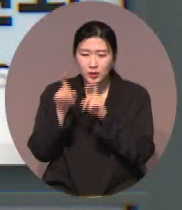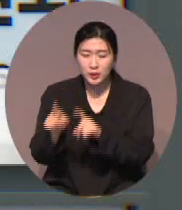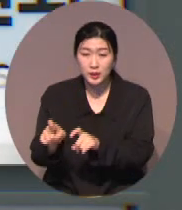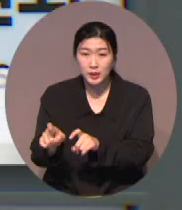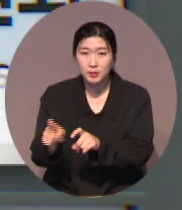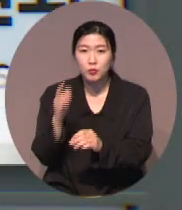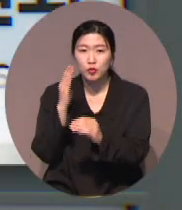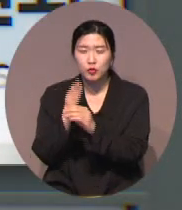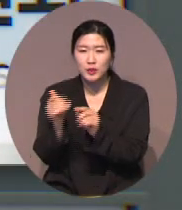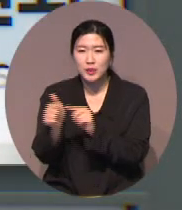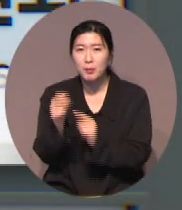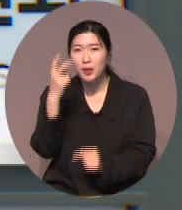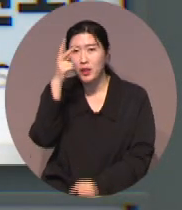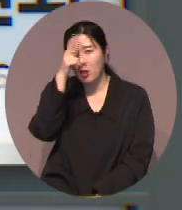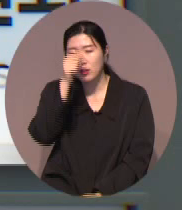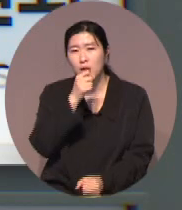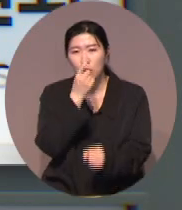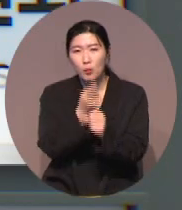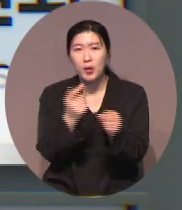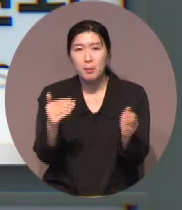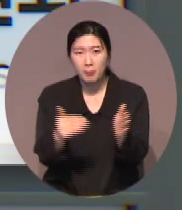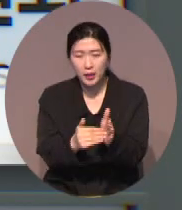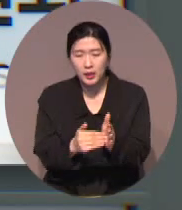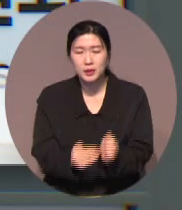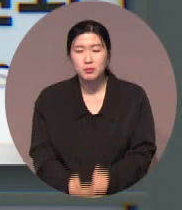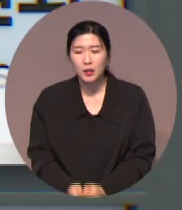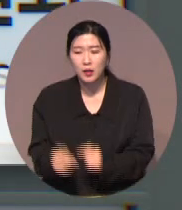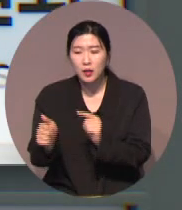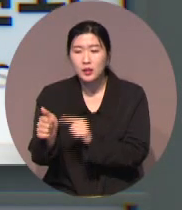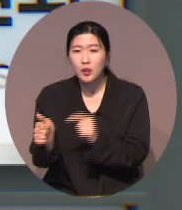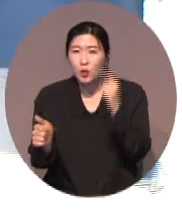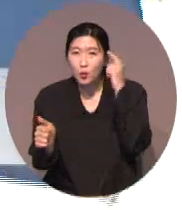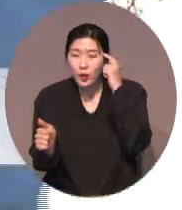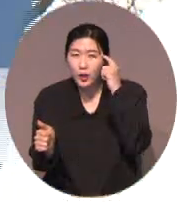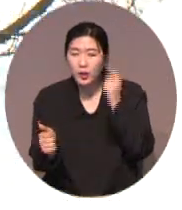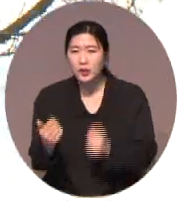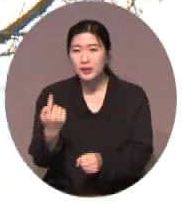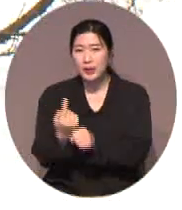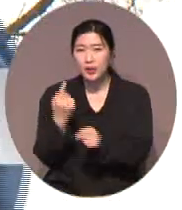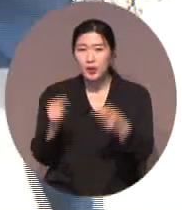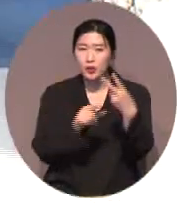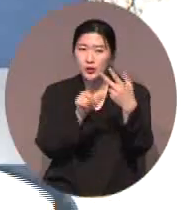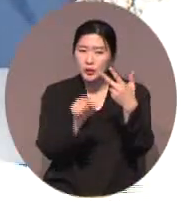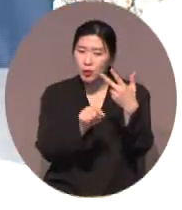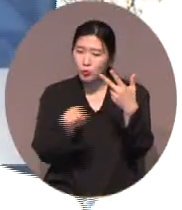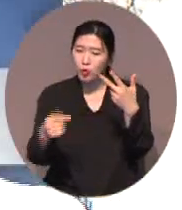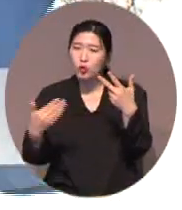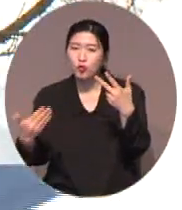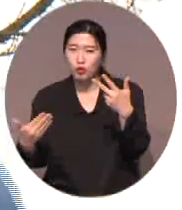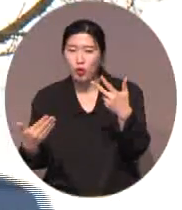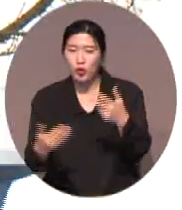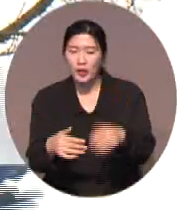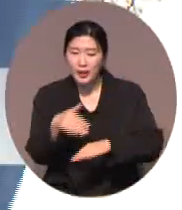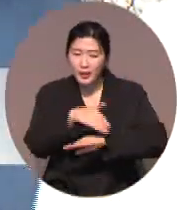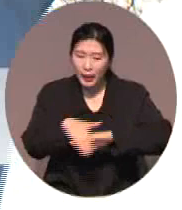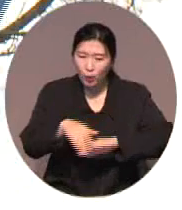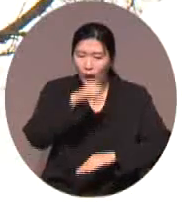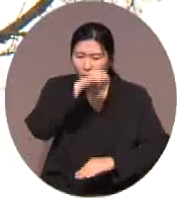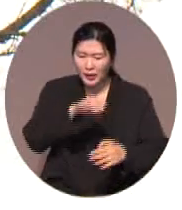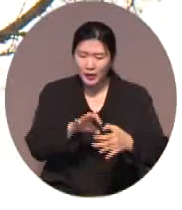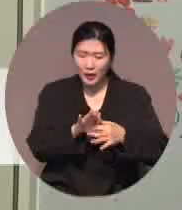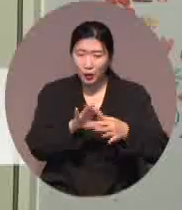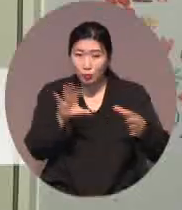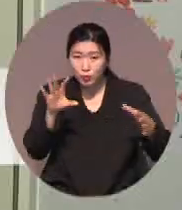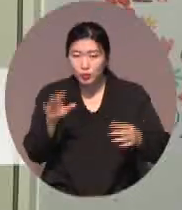조합장을 경찰에 고발했습니다 해당 조합장은 지난해 7월에서 9월 사업계획이나 예산 등